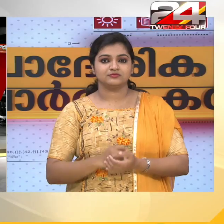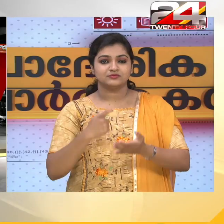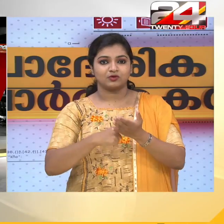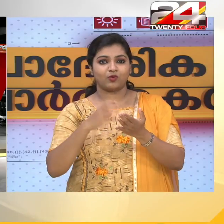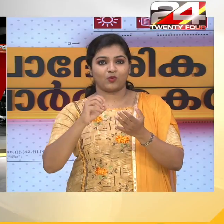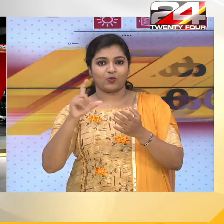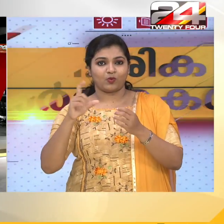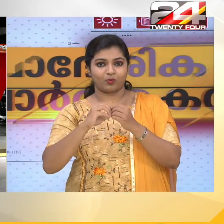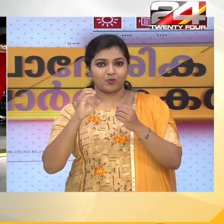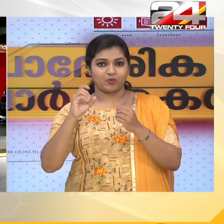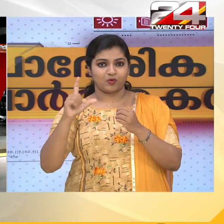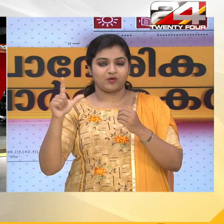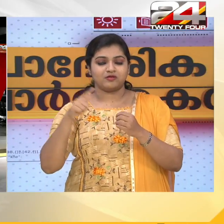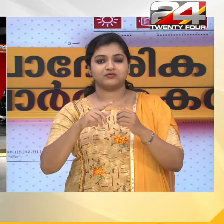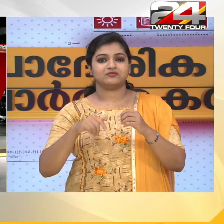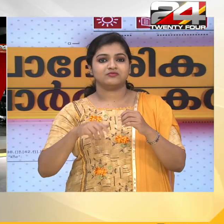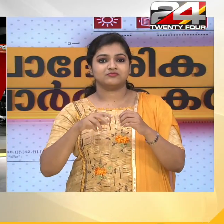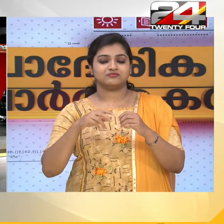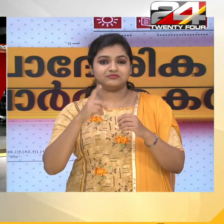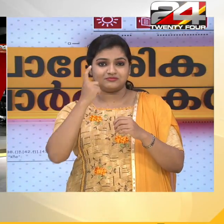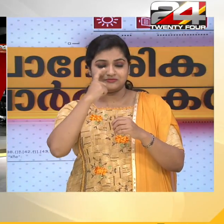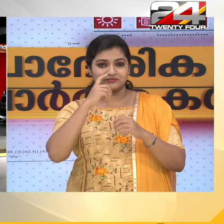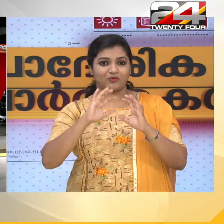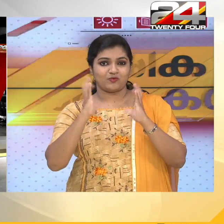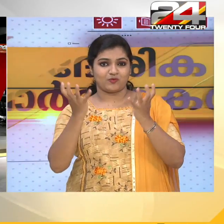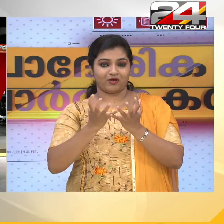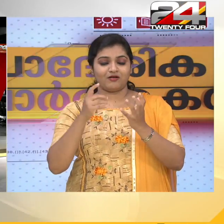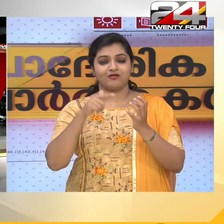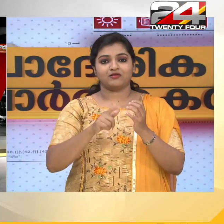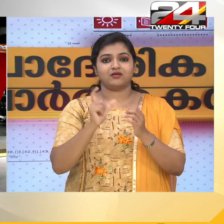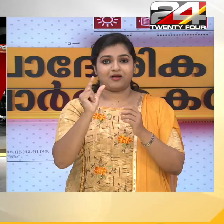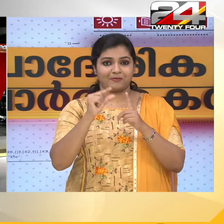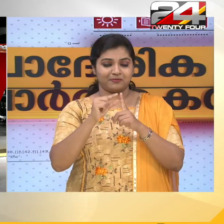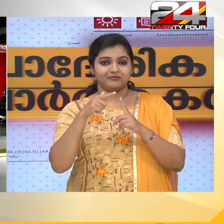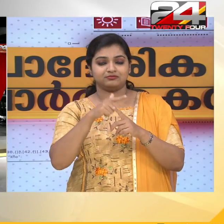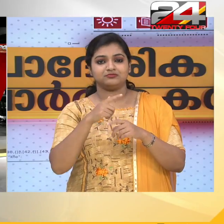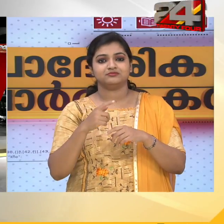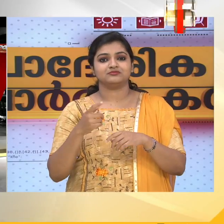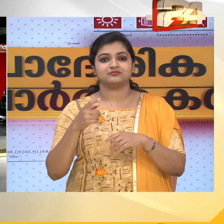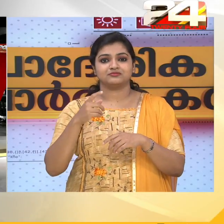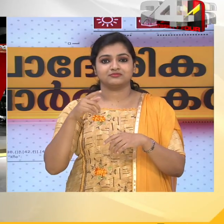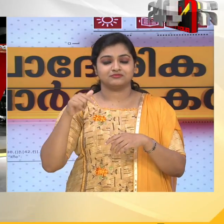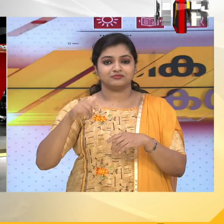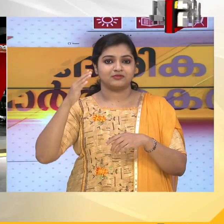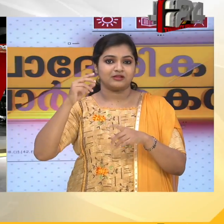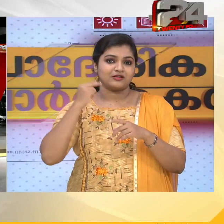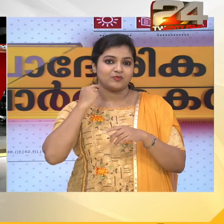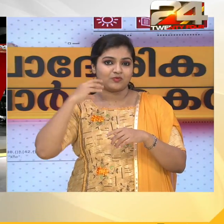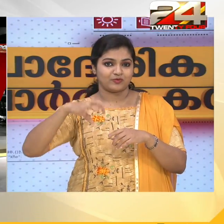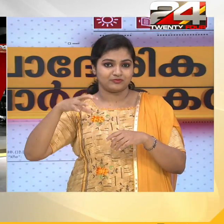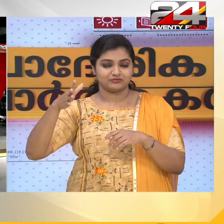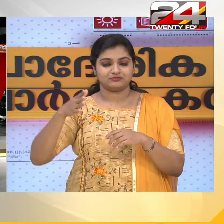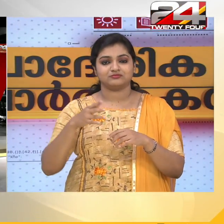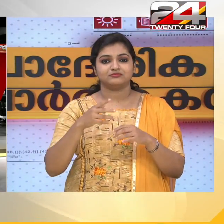റോൾ ബോൾ വനിതാ ലോകകപ്പിൽ ഇന്ത്യക്കായി കളിച്ച ഏക മലയാളി താരം ശ്രീലക്ഷ്മിക്ക് തലസ്ഥാനത്ത് ആവേശോജ്വല സ്വീകരണം നൽകി